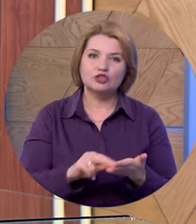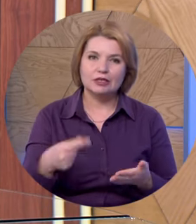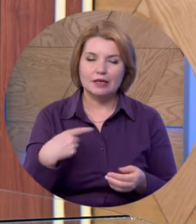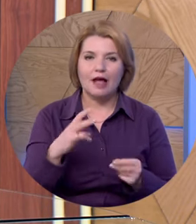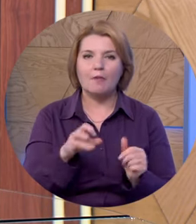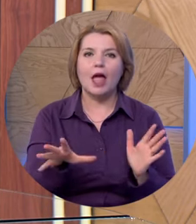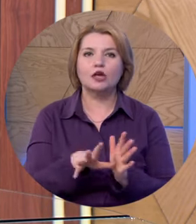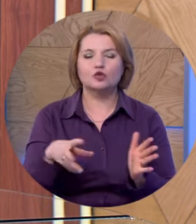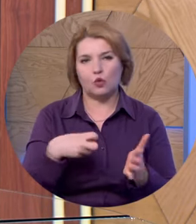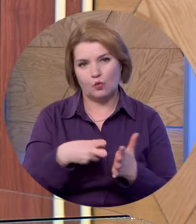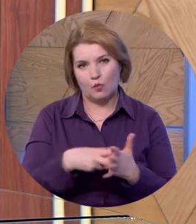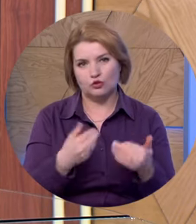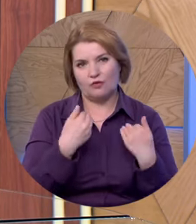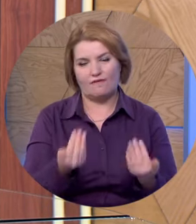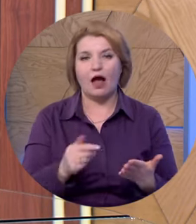электронной почты